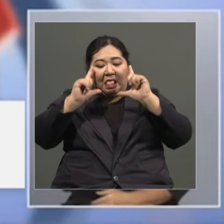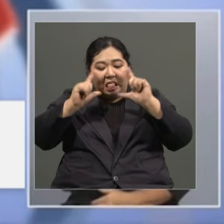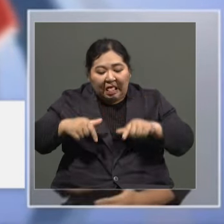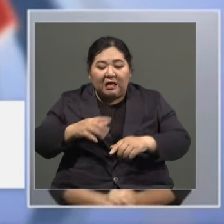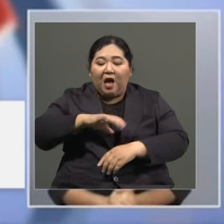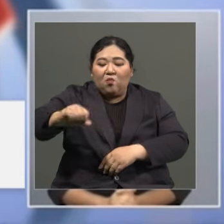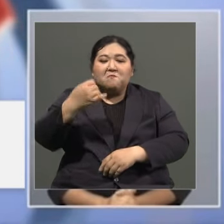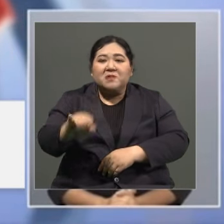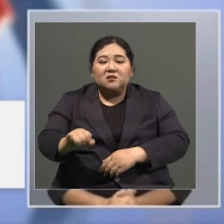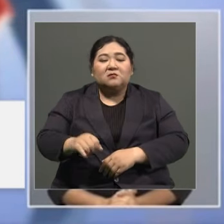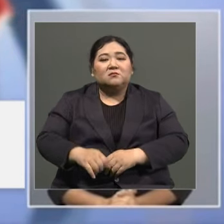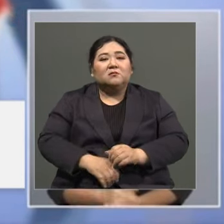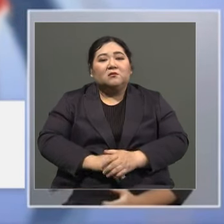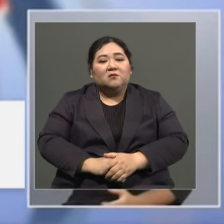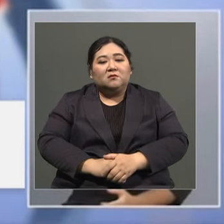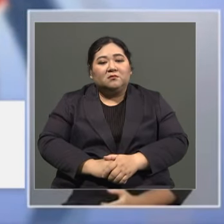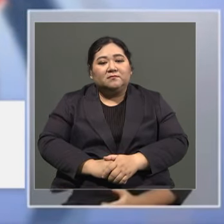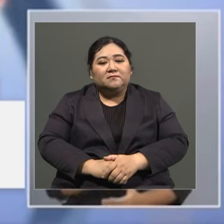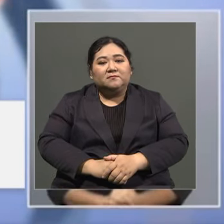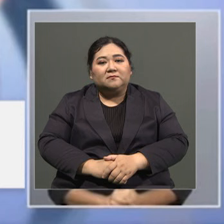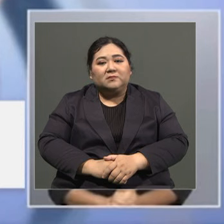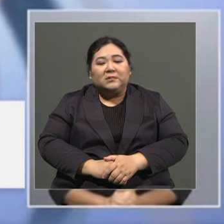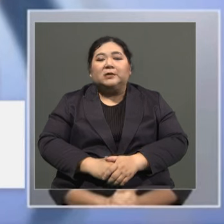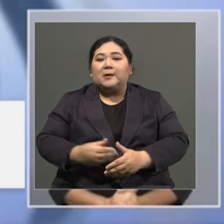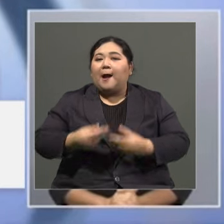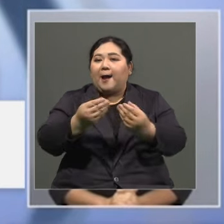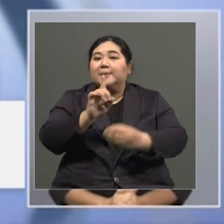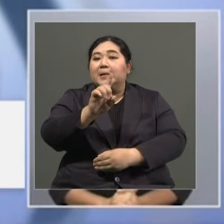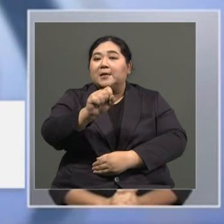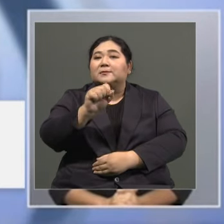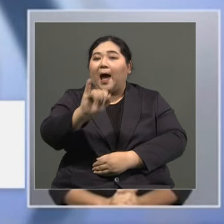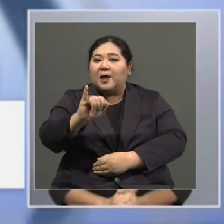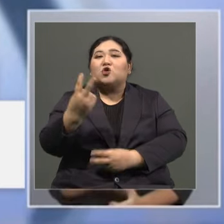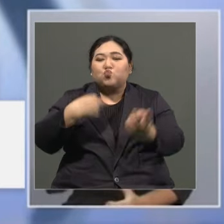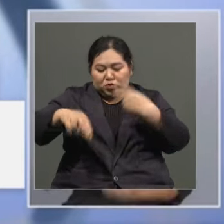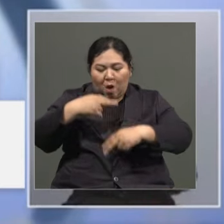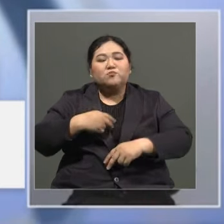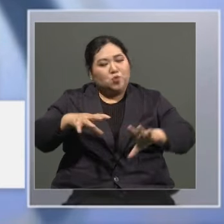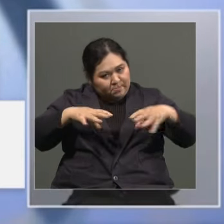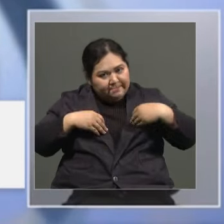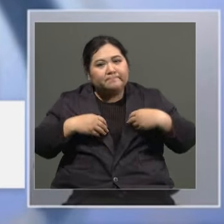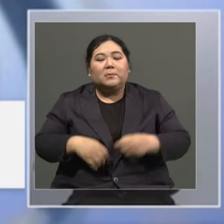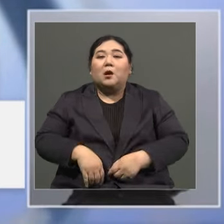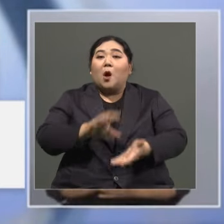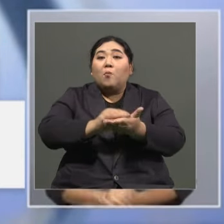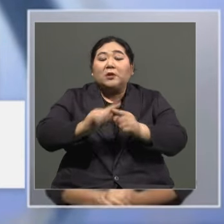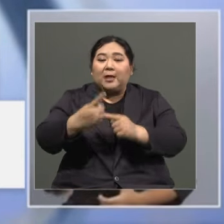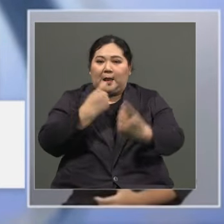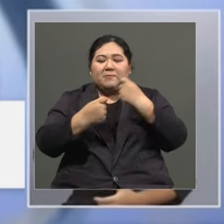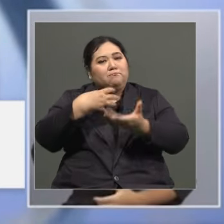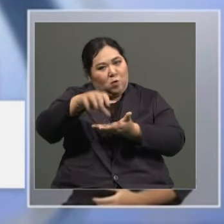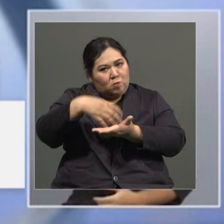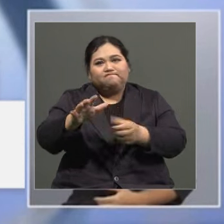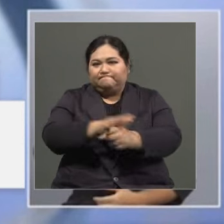หรือไม่ถูกต้องหรือไม่และก็ยินดีให้ทาง DSIเนี่ยเข้าสอบสวนแล้วก็ยินดีให้ข้อมูลหากเป็นประโยชน์ต่อรูป